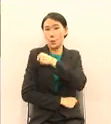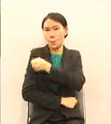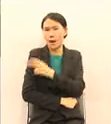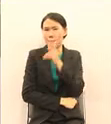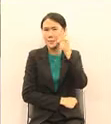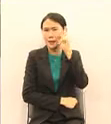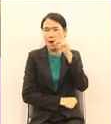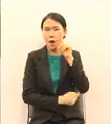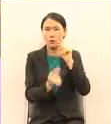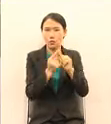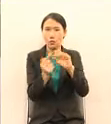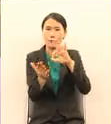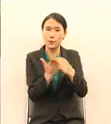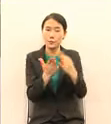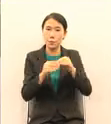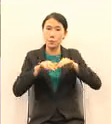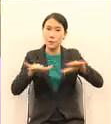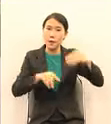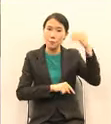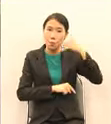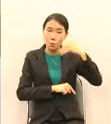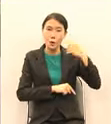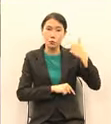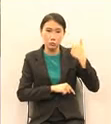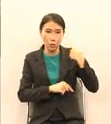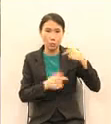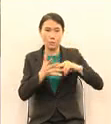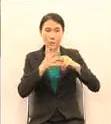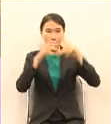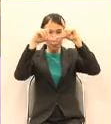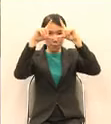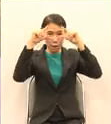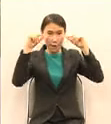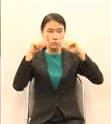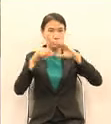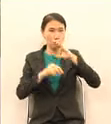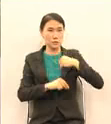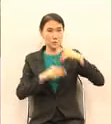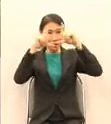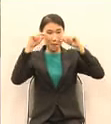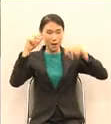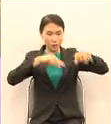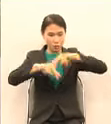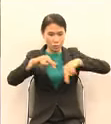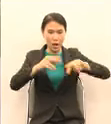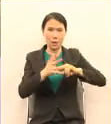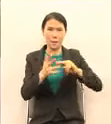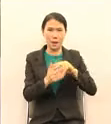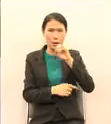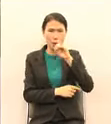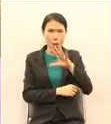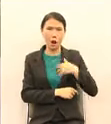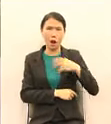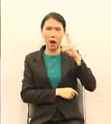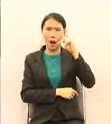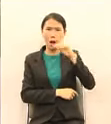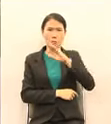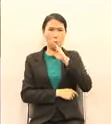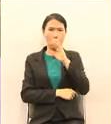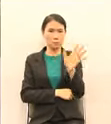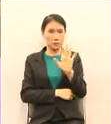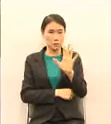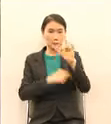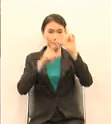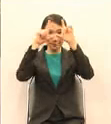วอยู่ในโซเชียลมีเดียว่าต้องกักพยาบาลที่เข้ามารับบริการข้อเท็จจริงไม่ใช่เป็นอย่างนั้นนะครับพยาบ